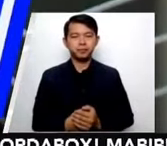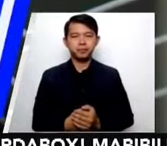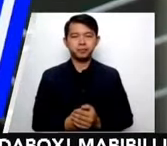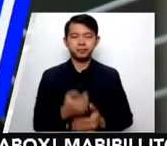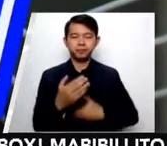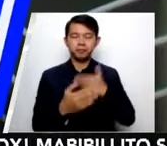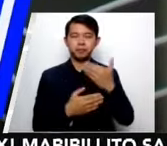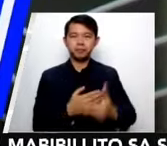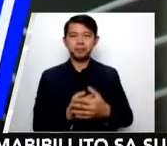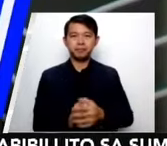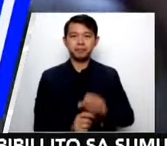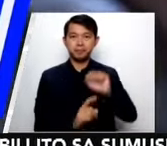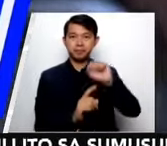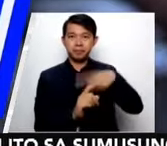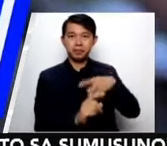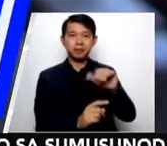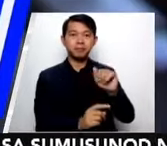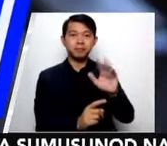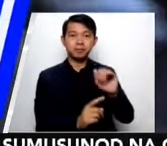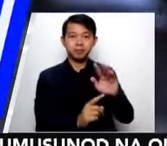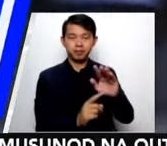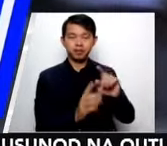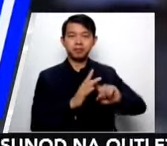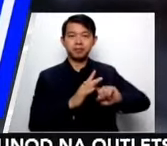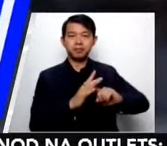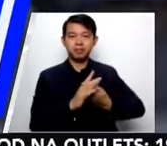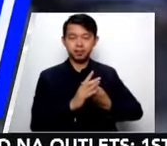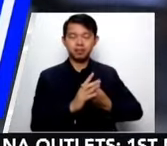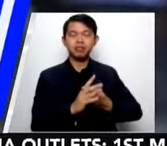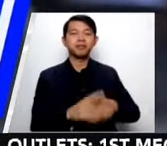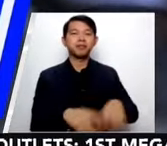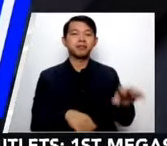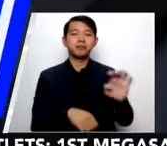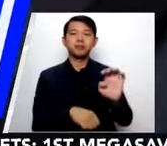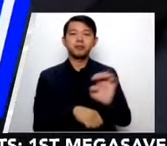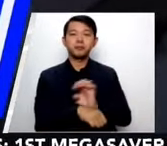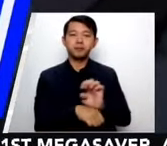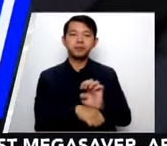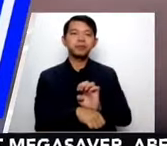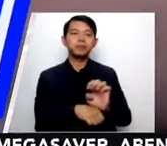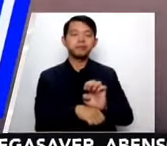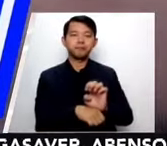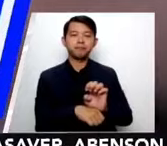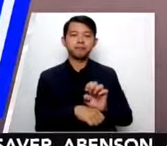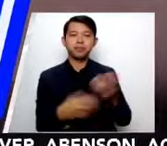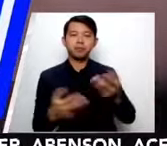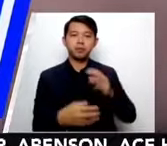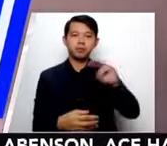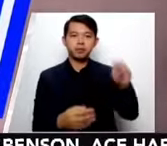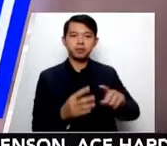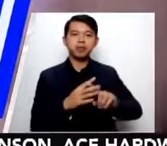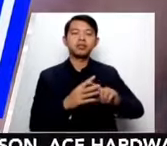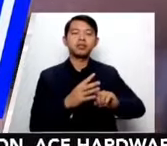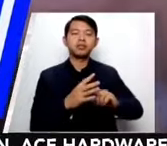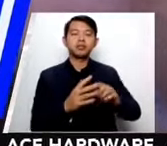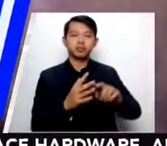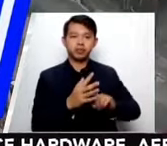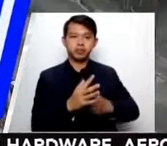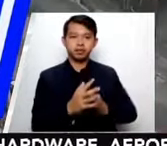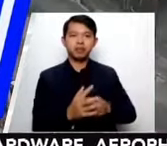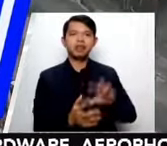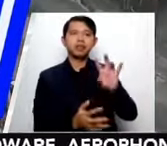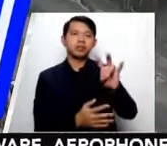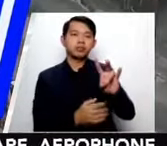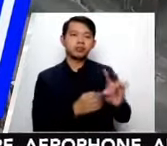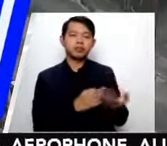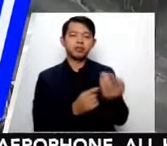ng kawani ng mga lokal na pamahalaan sa Metro Manila pinaaga sa 7 a.m. to 4 pm mula sa dating 8 a to 5 PM